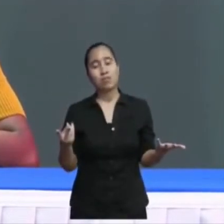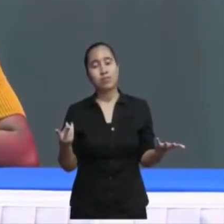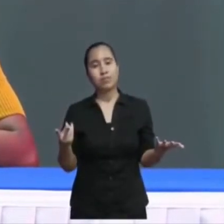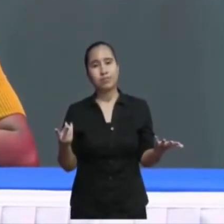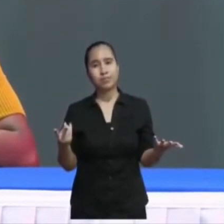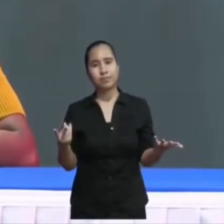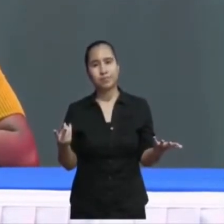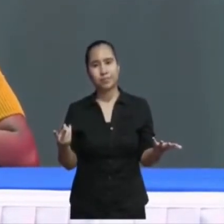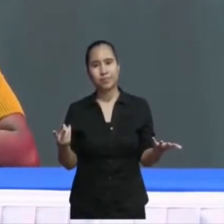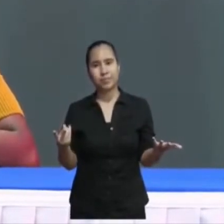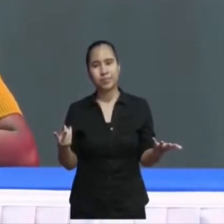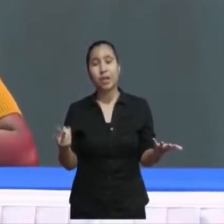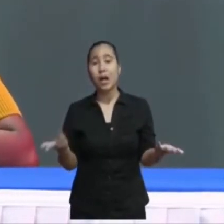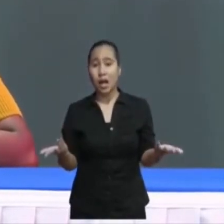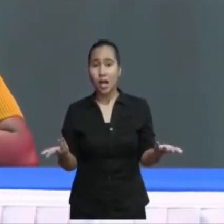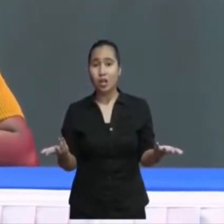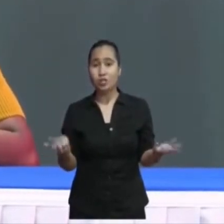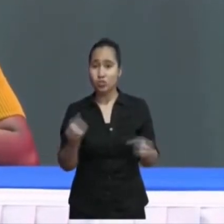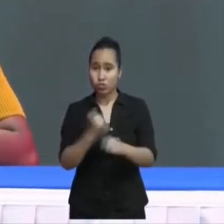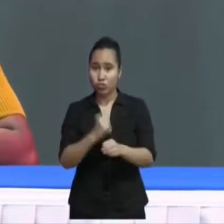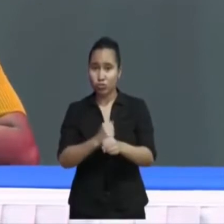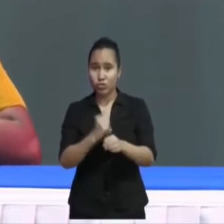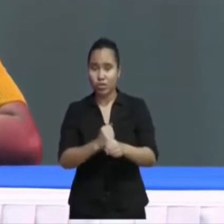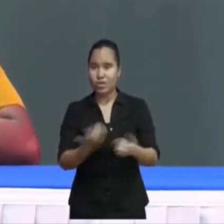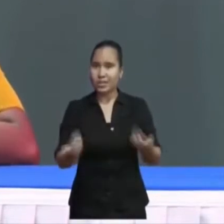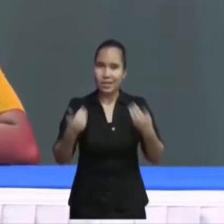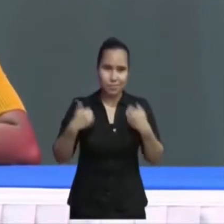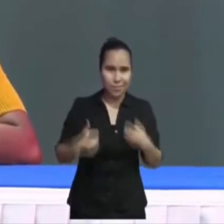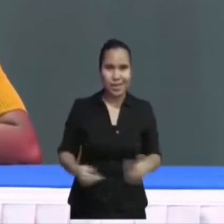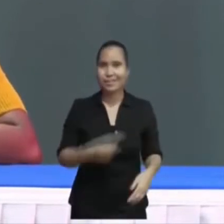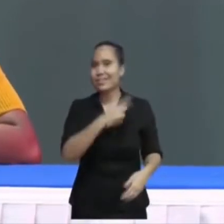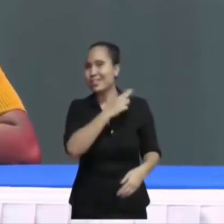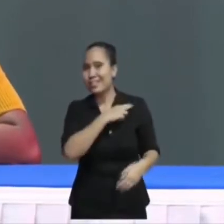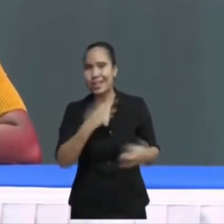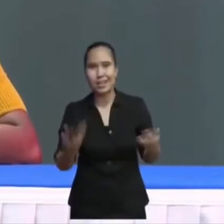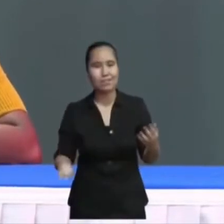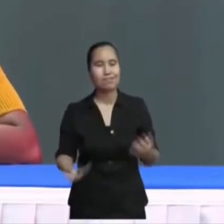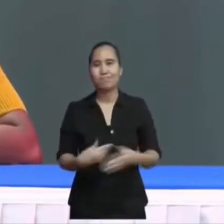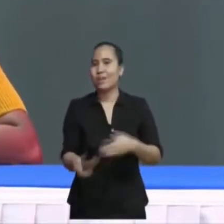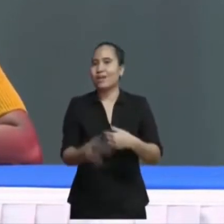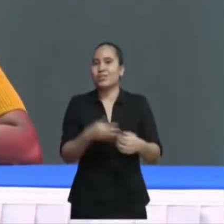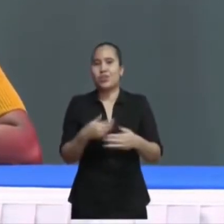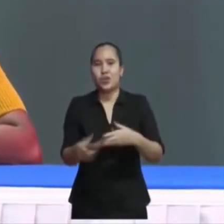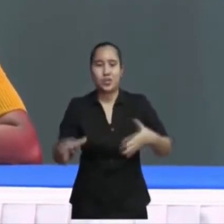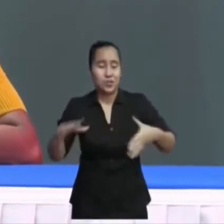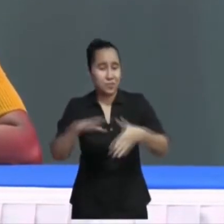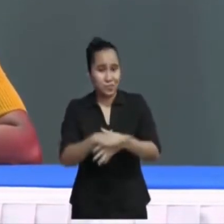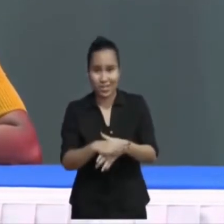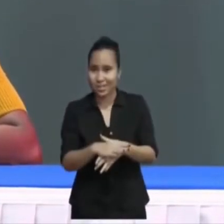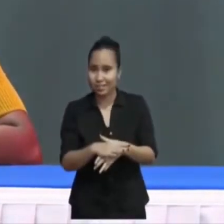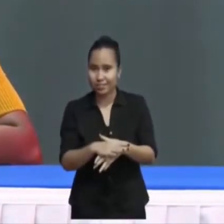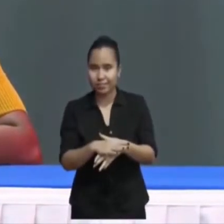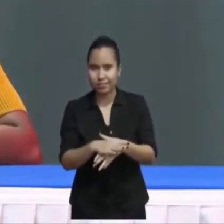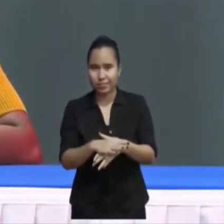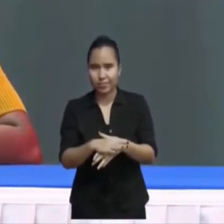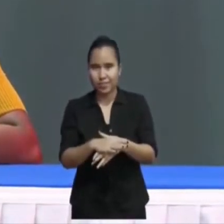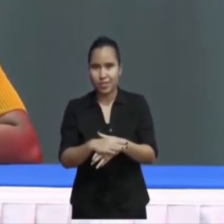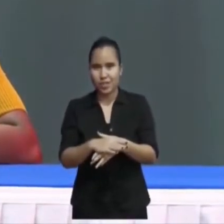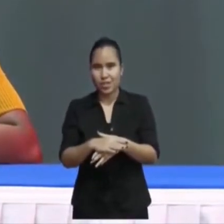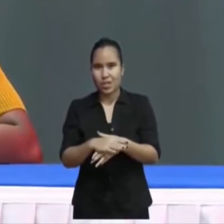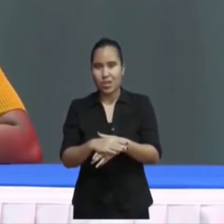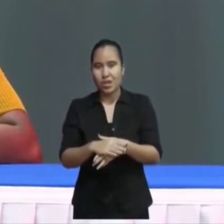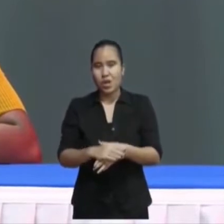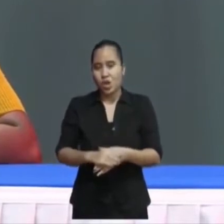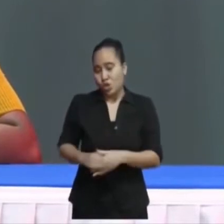het toestaat dat uw broer, uw zuster, uw neef, neef, noem maar op, een mat die van u vanuit de